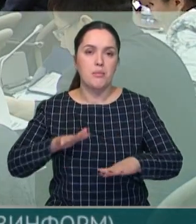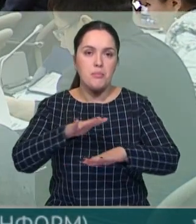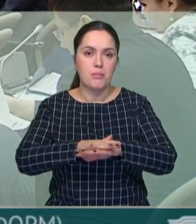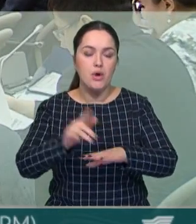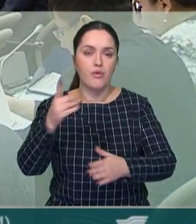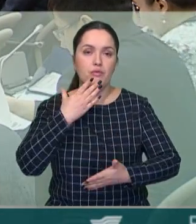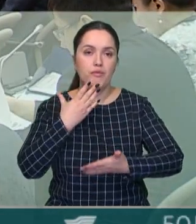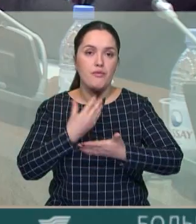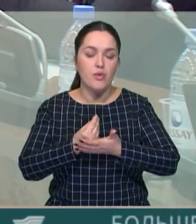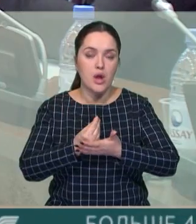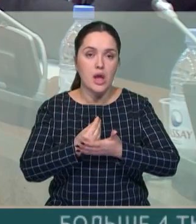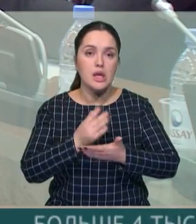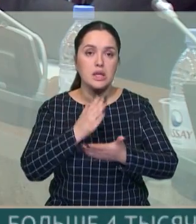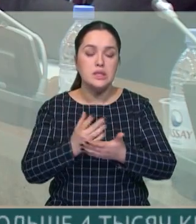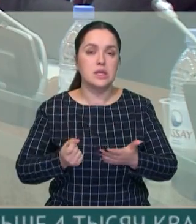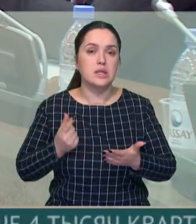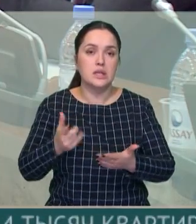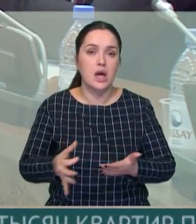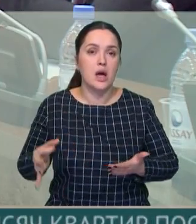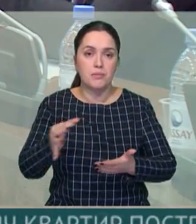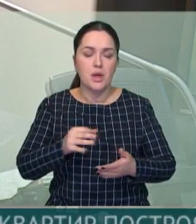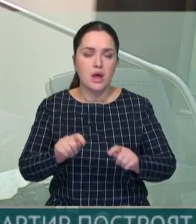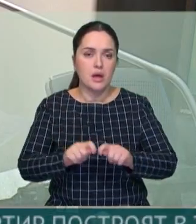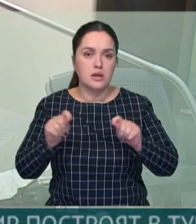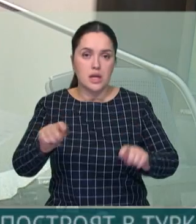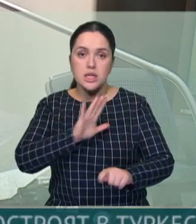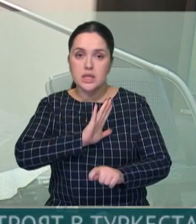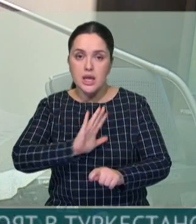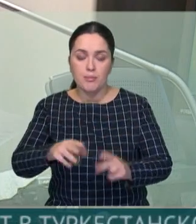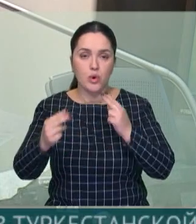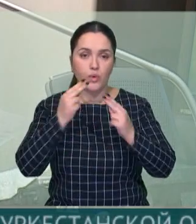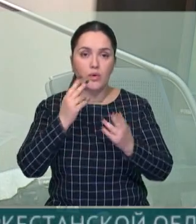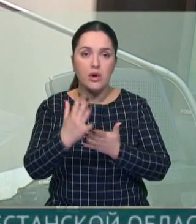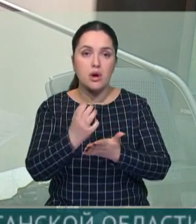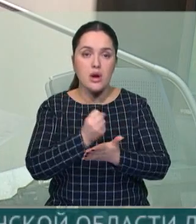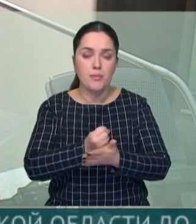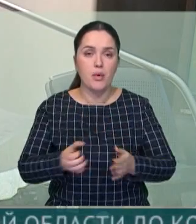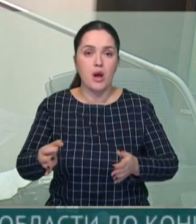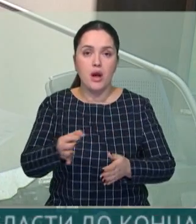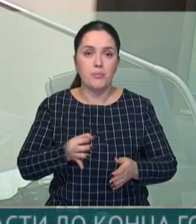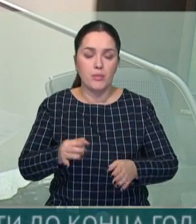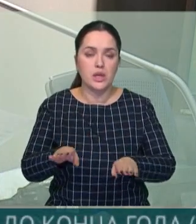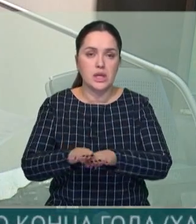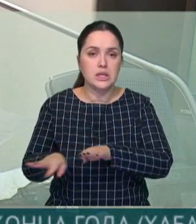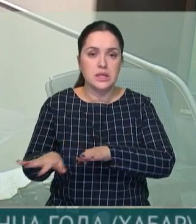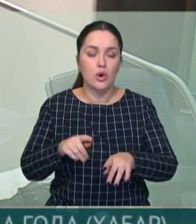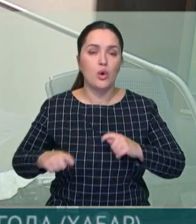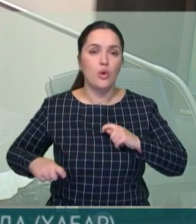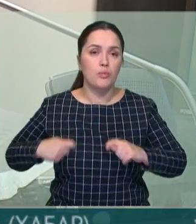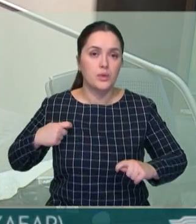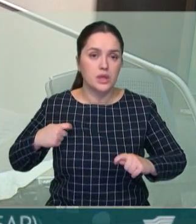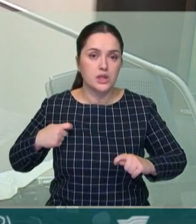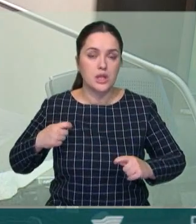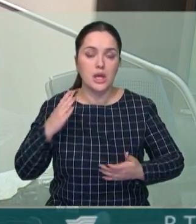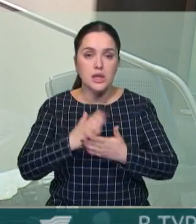В нескольких областях стабилизационные фонды не создавались. В ряде областей такая деятельность является убыточной. И